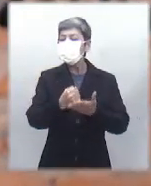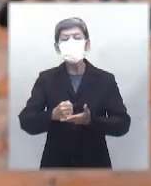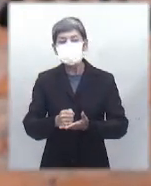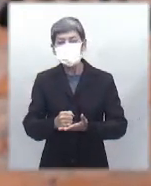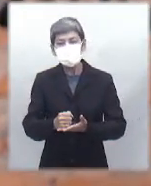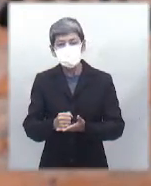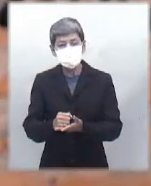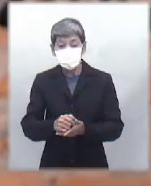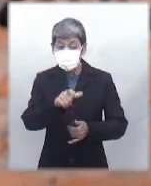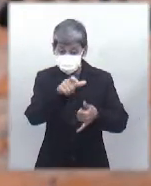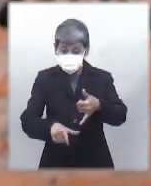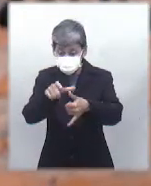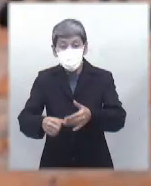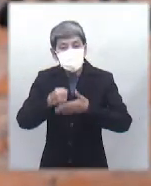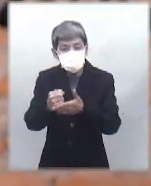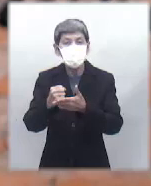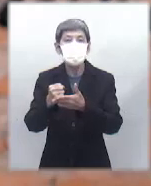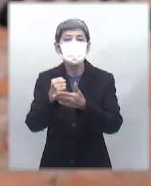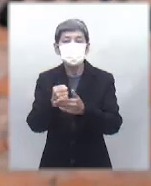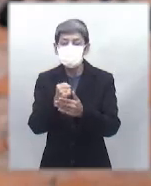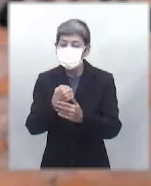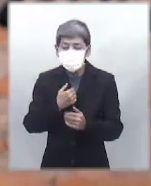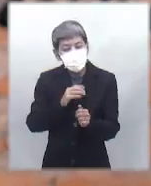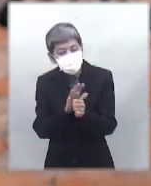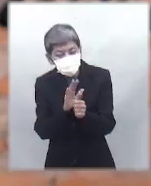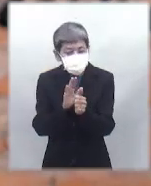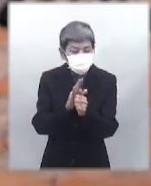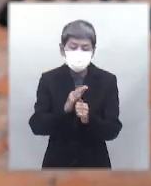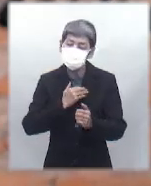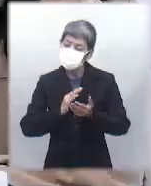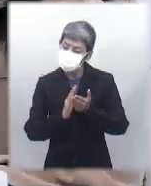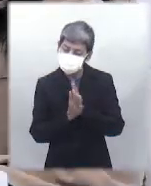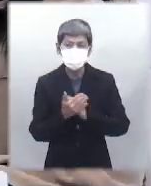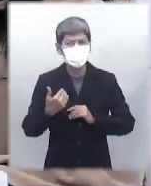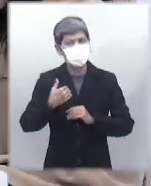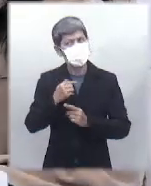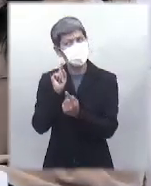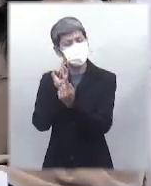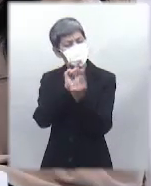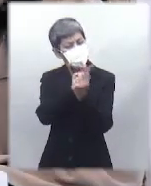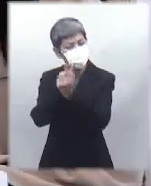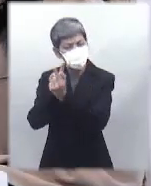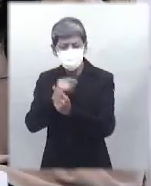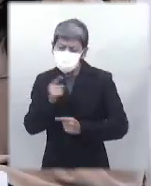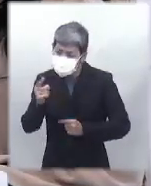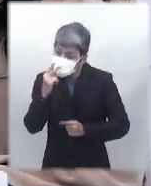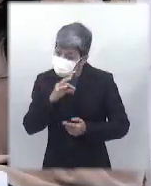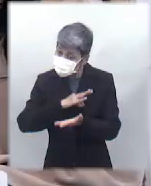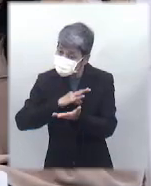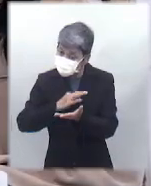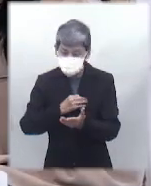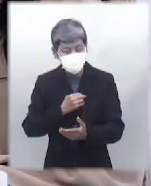อย่างจริงไม่ใช่นะฮะเด็กเหล่านี้แหละช่วยพัฒนาจิตใจของคุณให้มันดีขึ้นอย่างผมเจอน้องหลายๆคนเหล่านี้มันก็ทำให้เรา